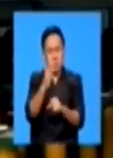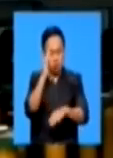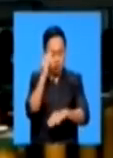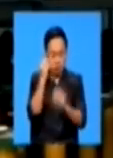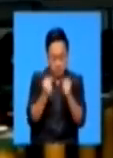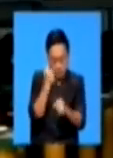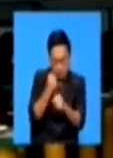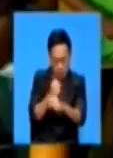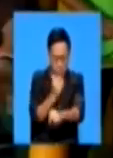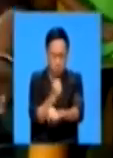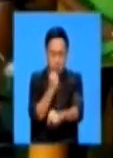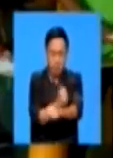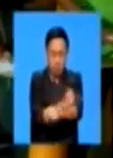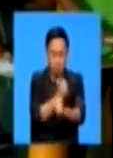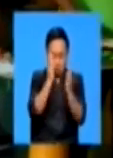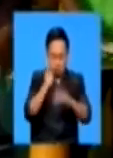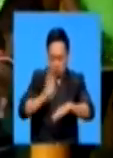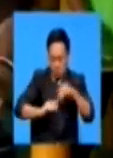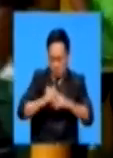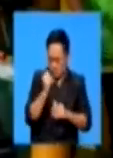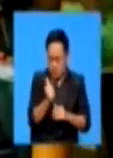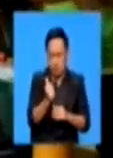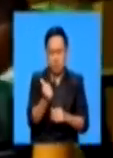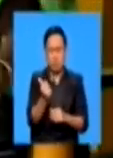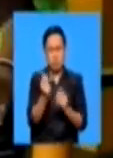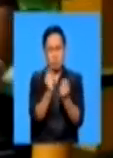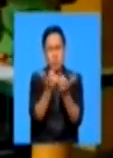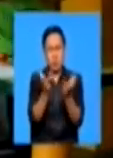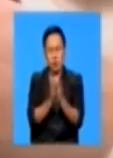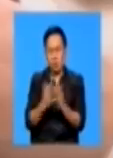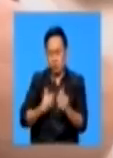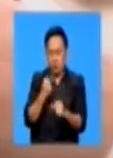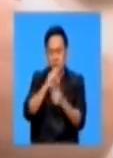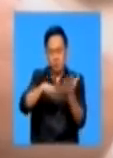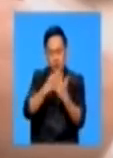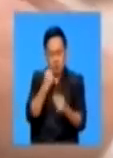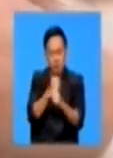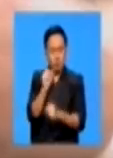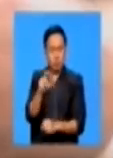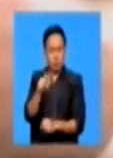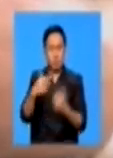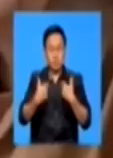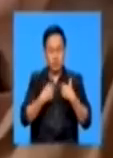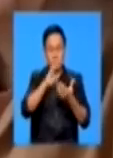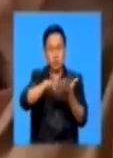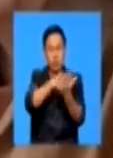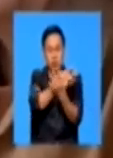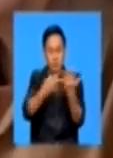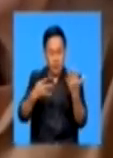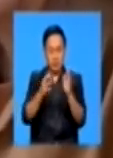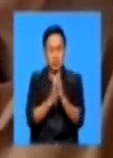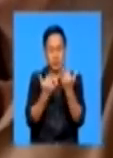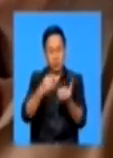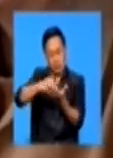เร่งด่วนระยะสั้นระยะยาวนะครับเร่งด่วนก็ต่อยอดเอาจบไปแล้วถ้าระยะสั้นก็ปี4ที่กำลังจะจบมาอบรม